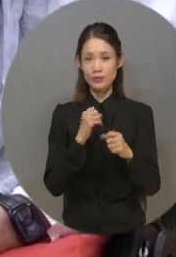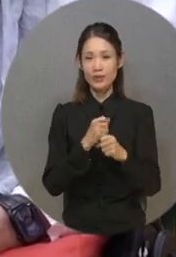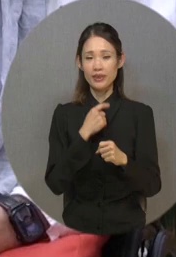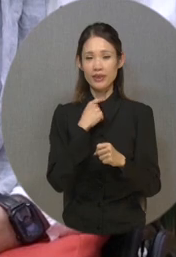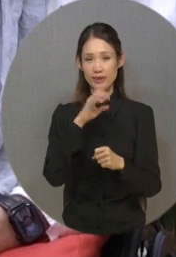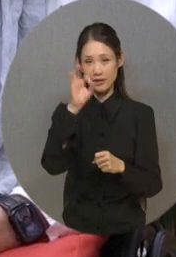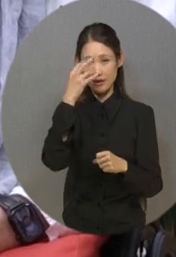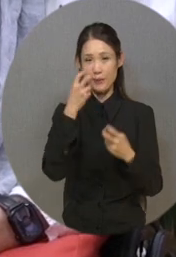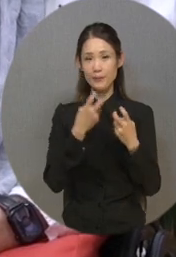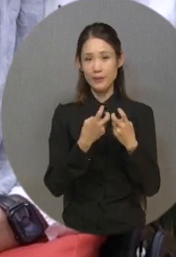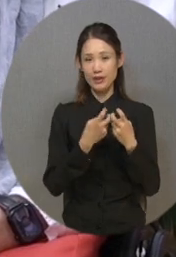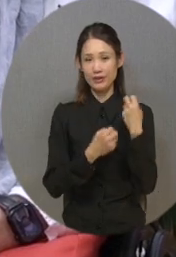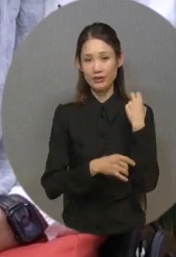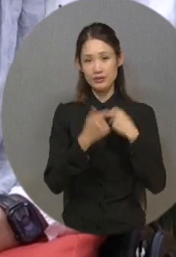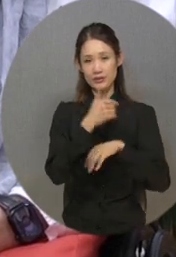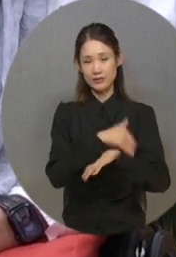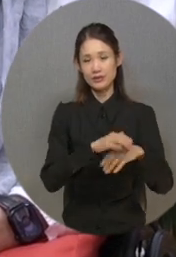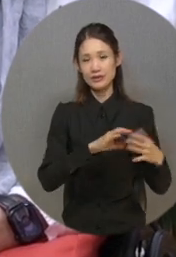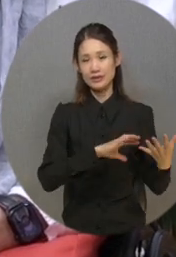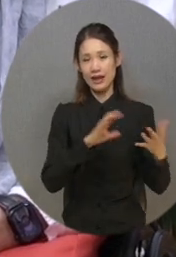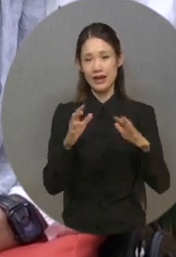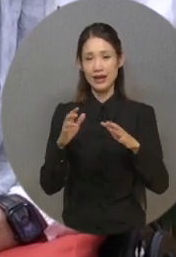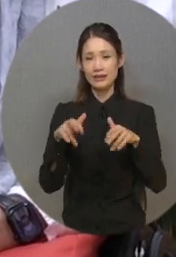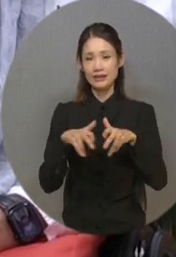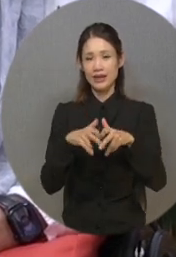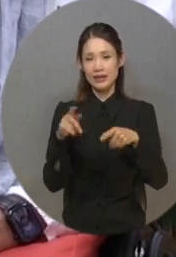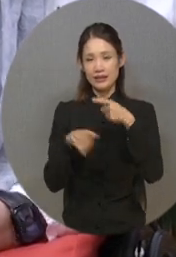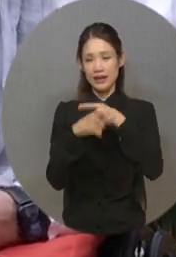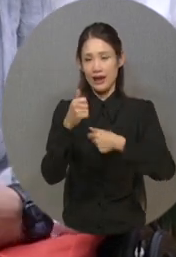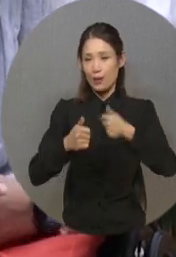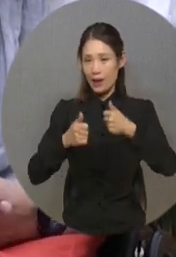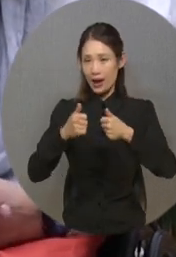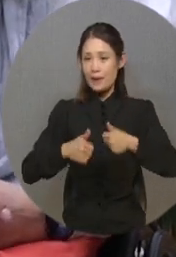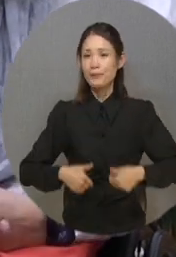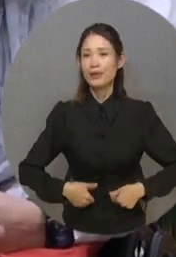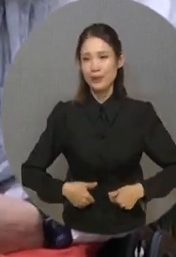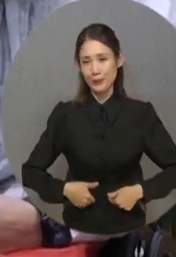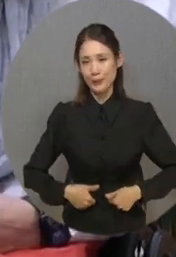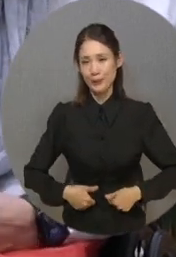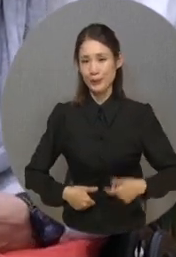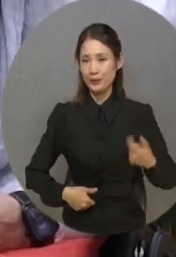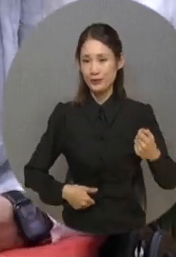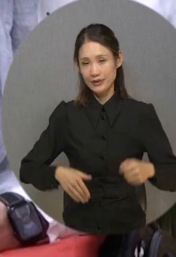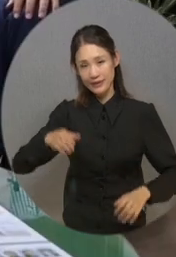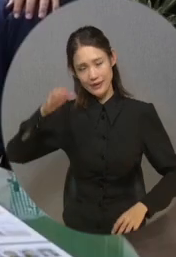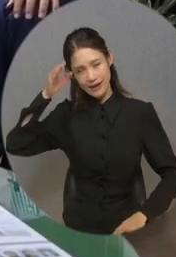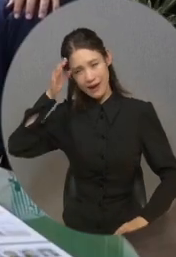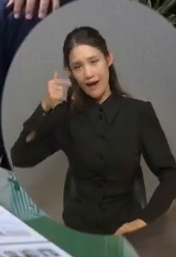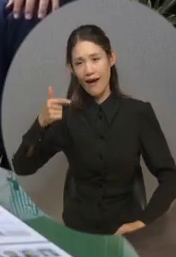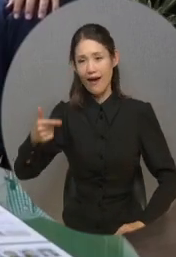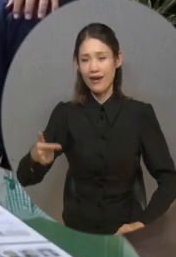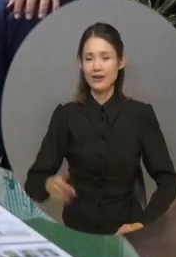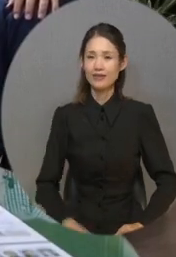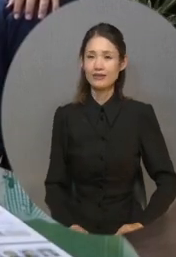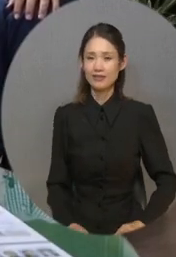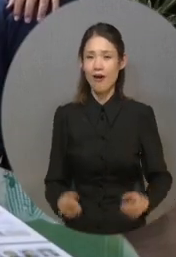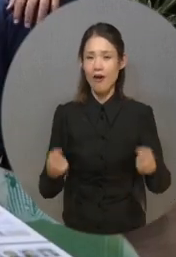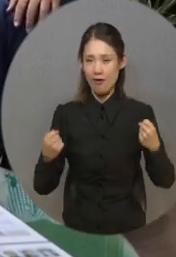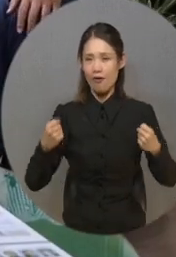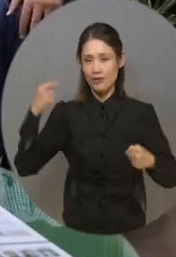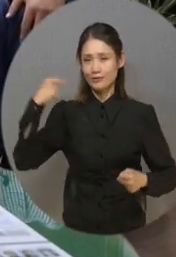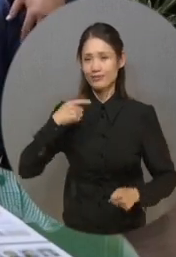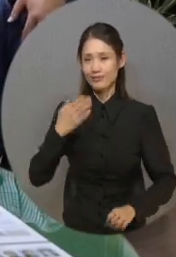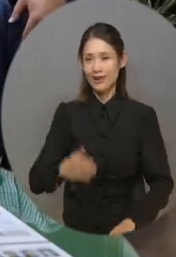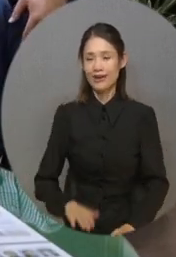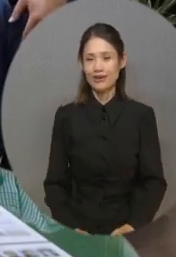기본 계획들이 예. 세계 장애인 대회에 예. 녹아들지 않을까 굉장히 기대가 됩니다. 그럼요. 그 느낌이 팍팍 왔어요. 네. 그래서